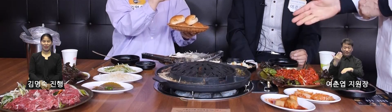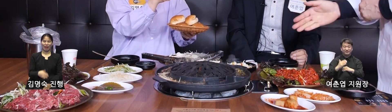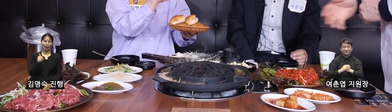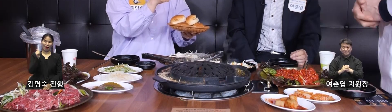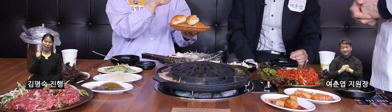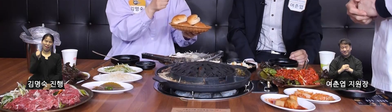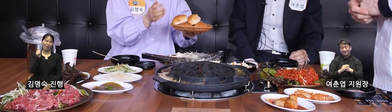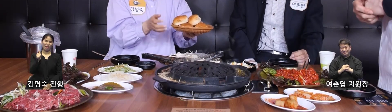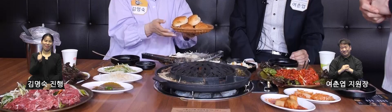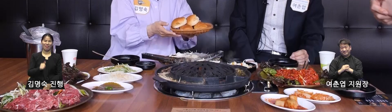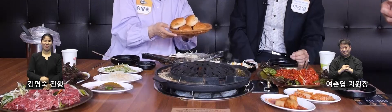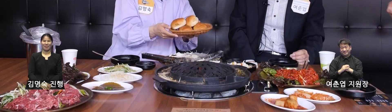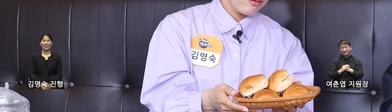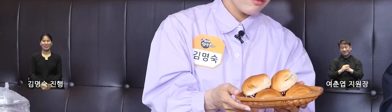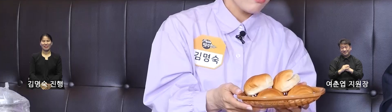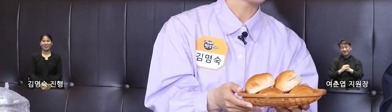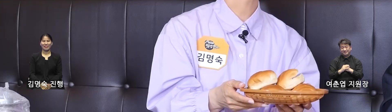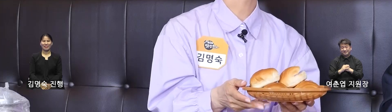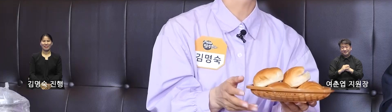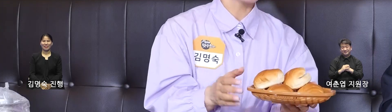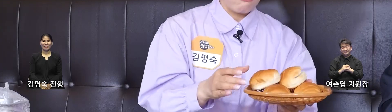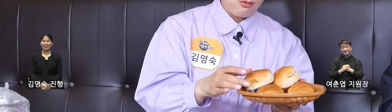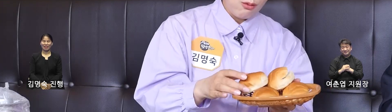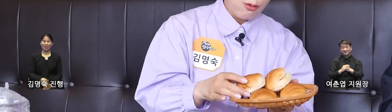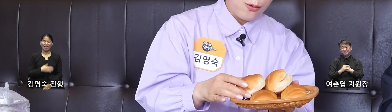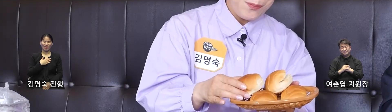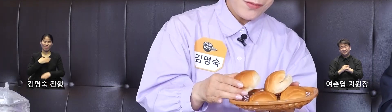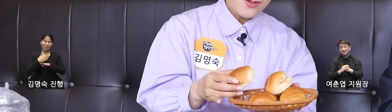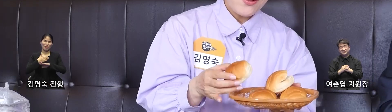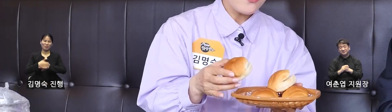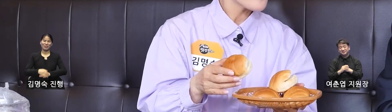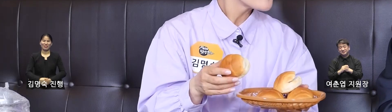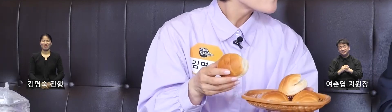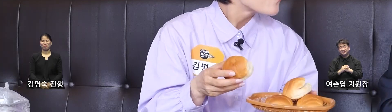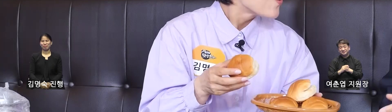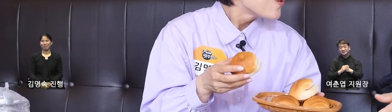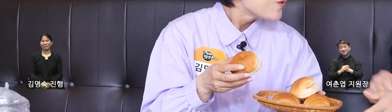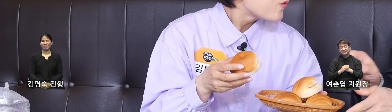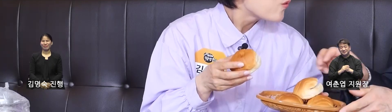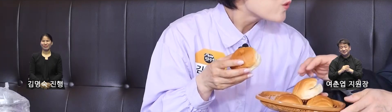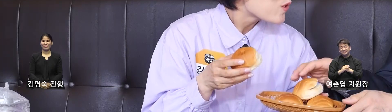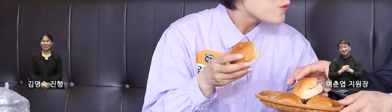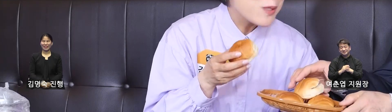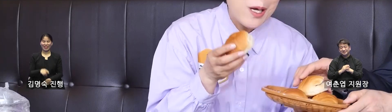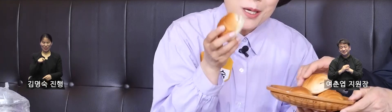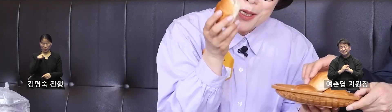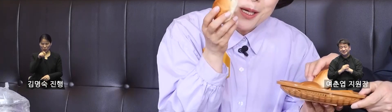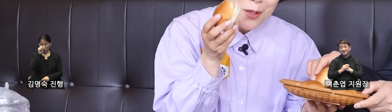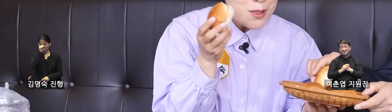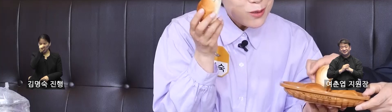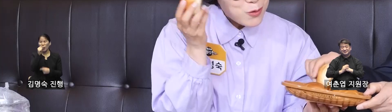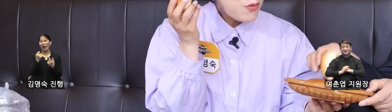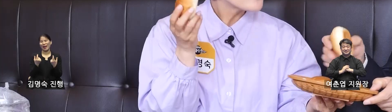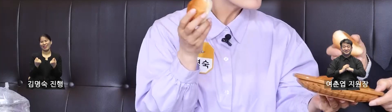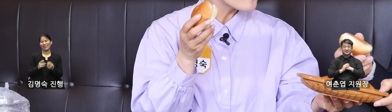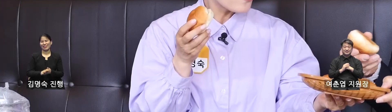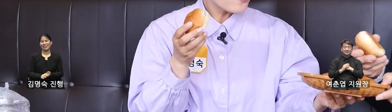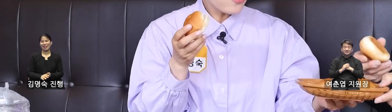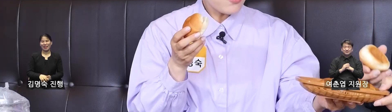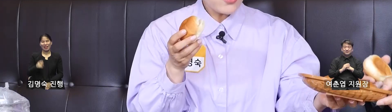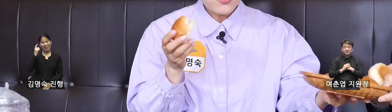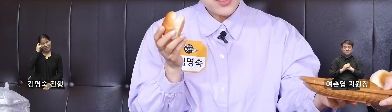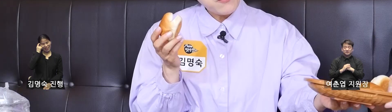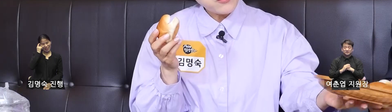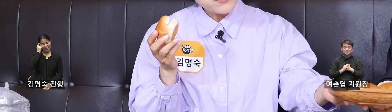사장님 진짜 짱이에요. 맛있죠? 알겠습니다. 저도 좀 이런 거 조금 잠깐 생각,